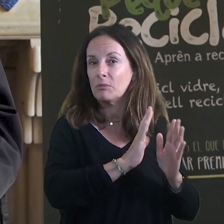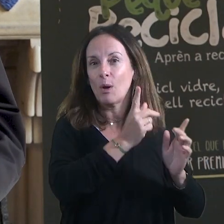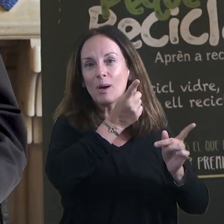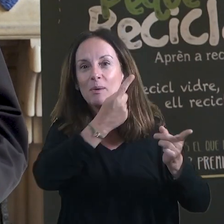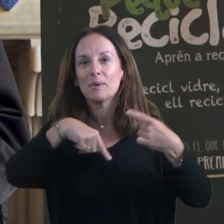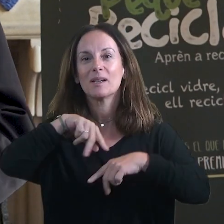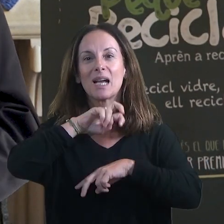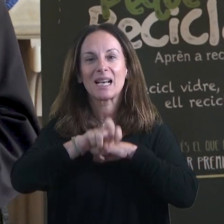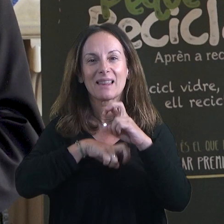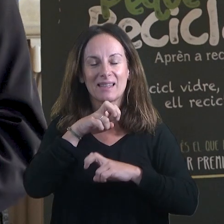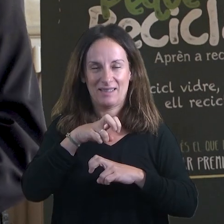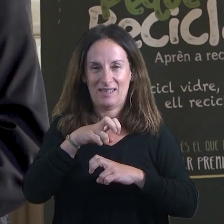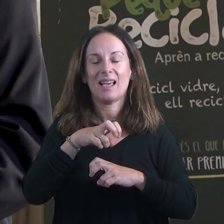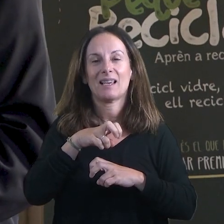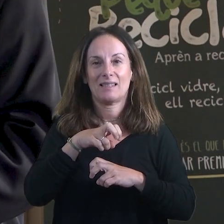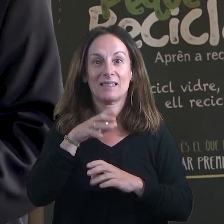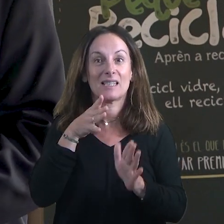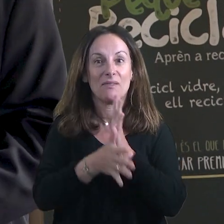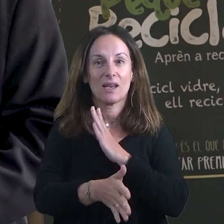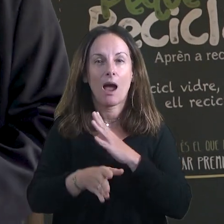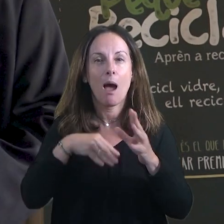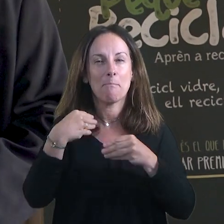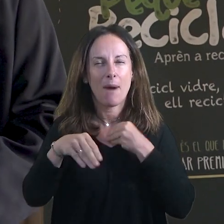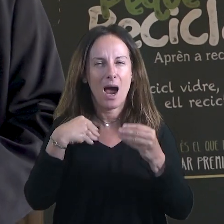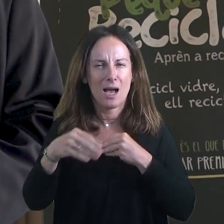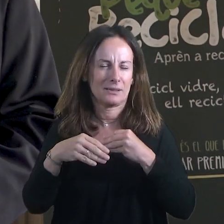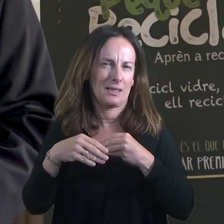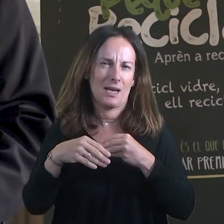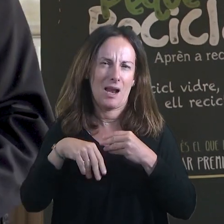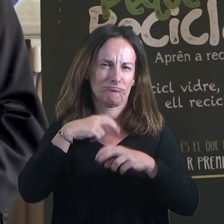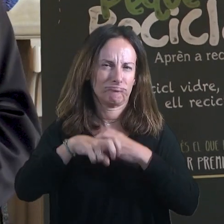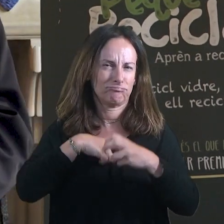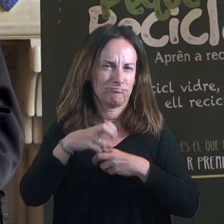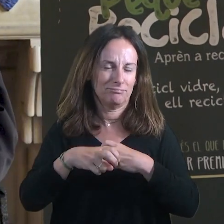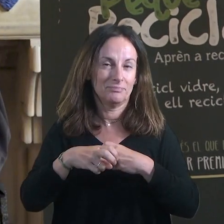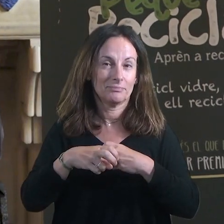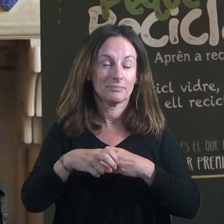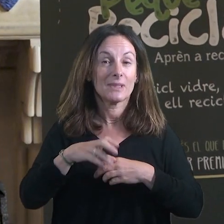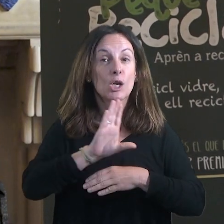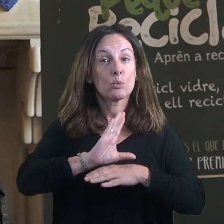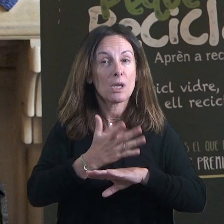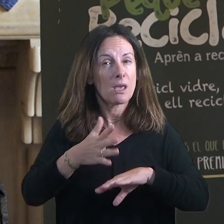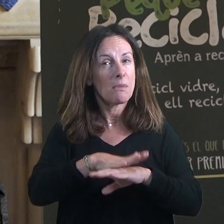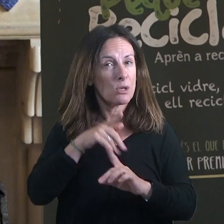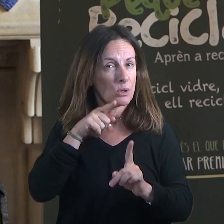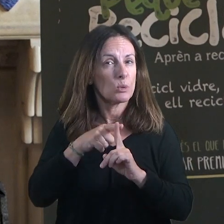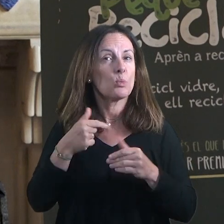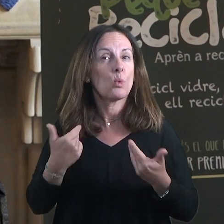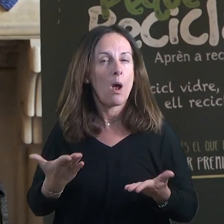mos compleix que és una gran quantitat de material reutilitzable. El Consell de Mallorca estem per això, estem per fer